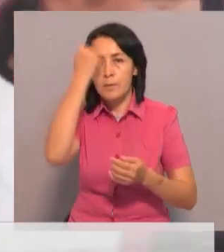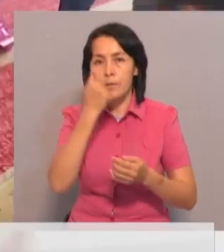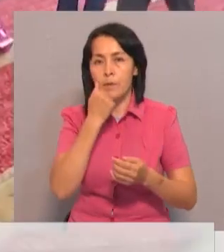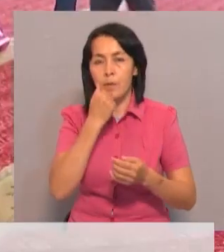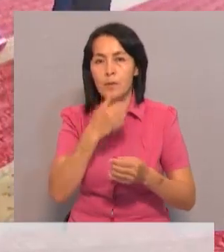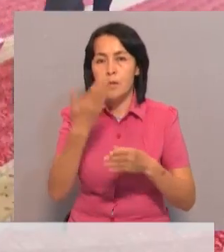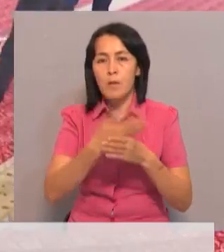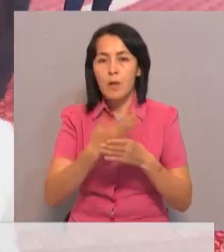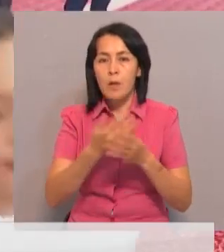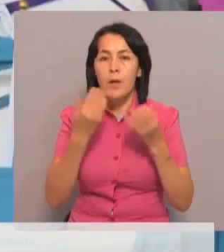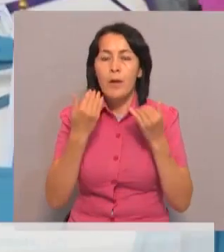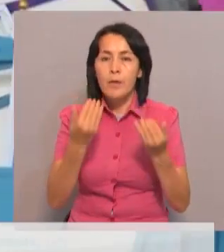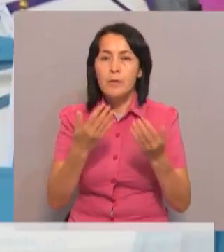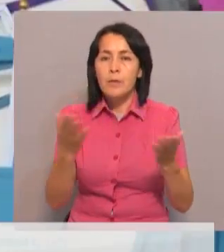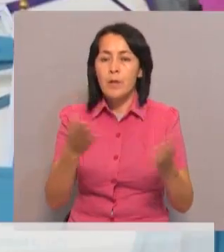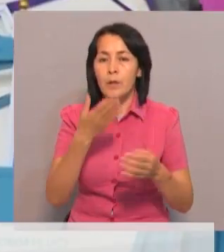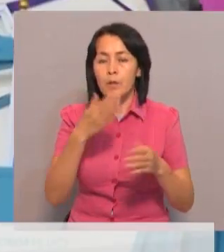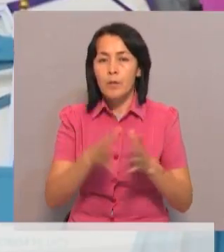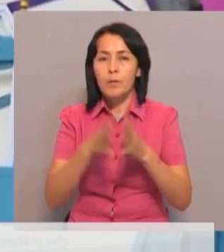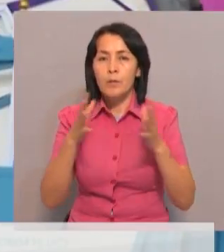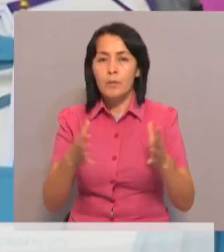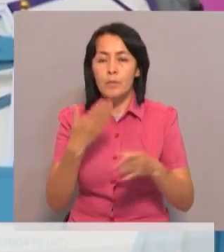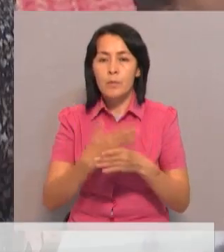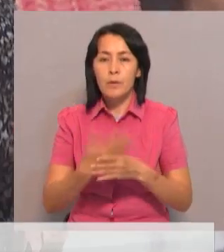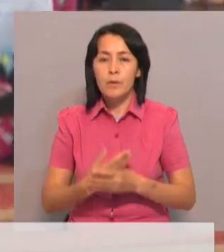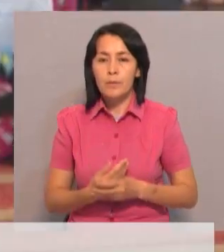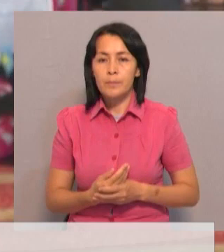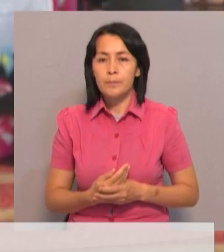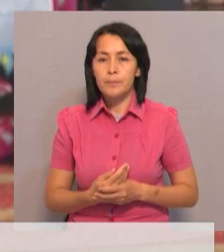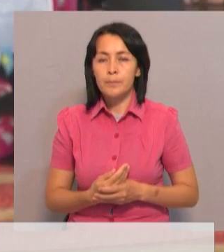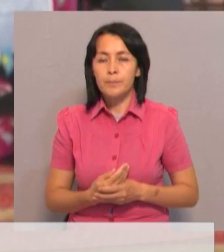благодарность спонсорам, оказавшим им такую щедрую поддержку.